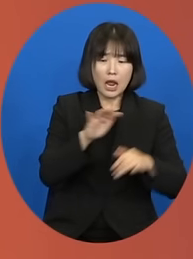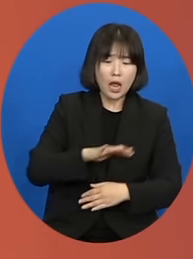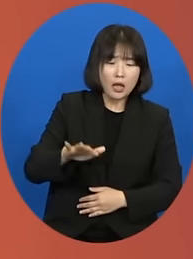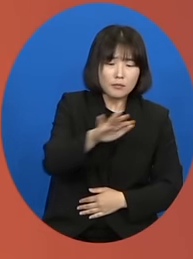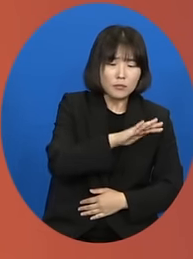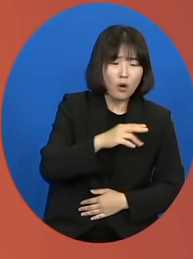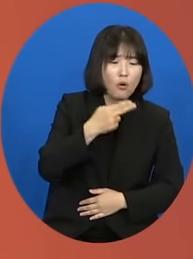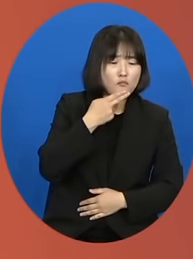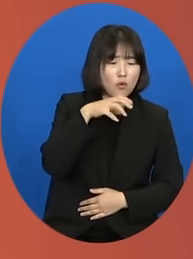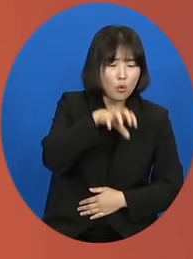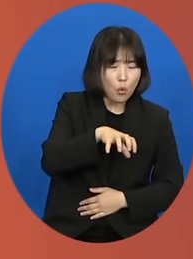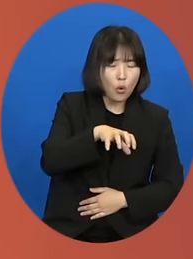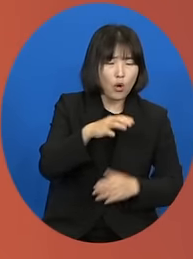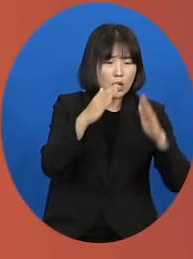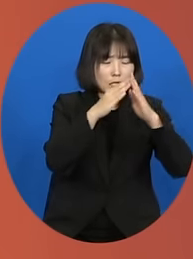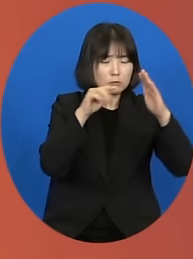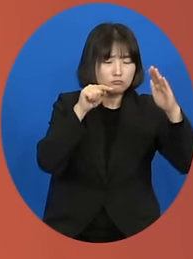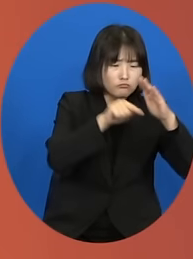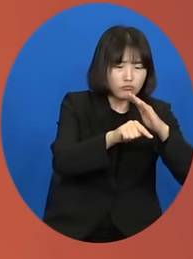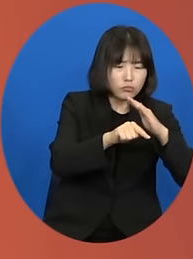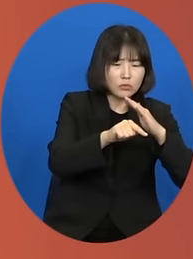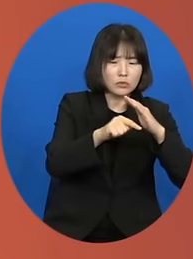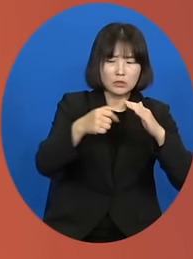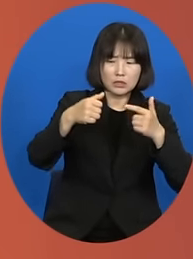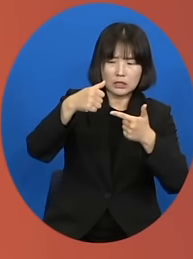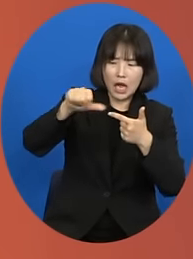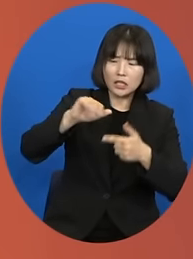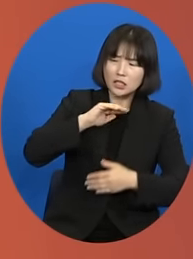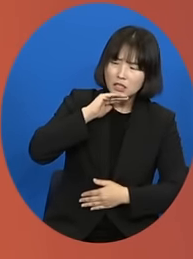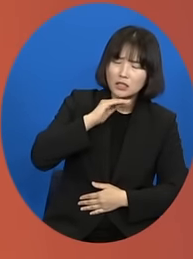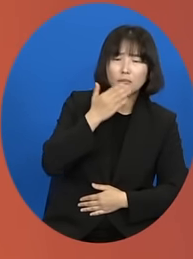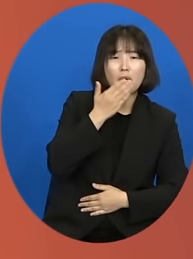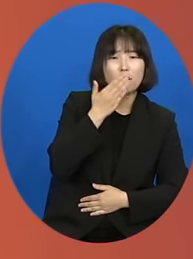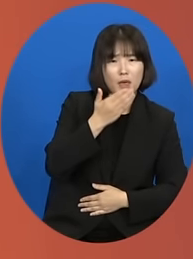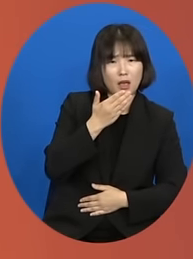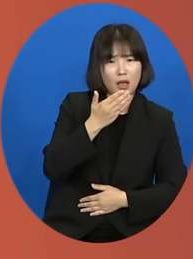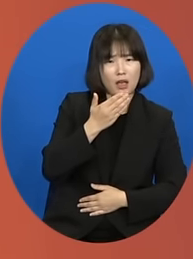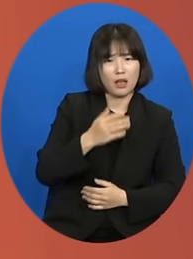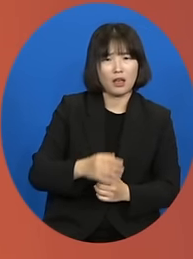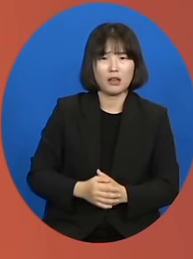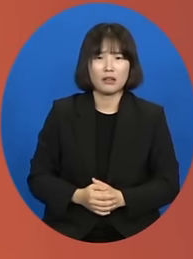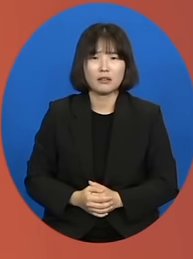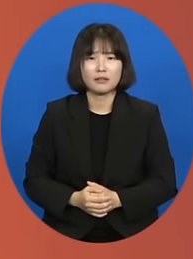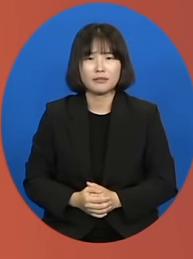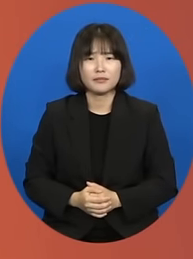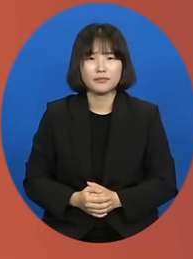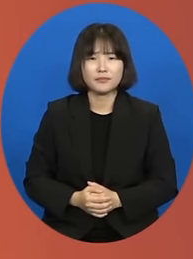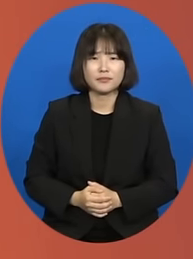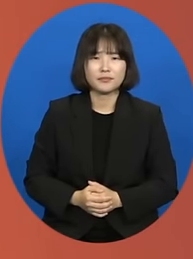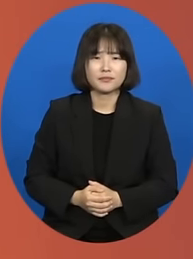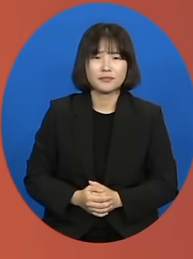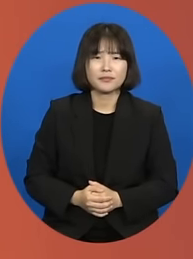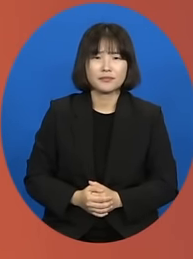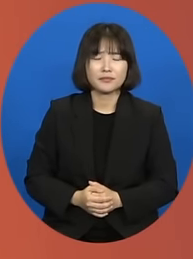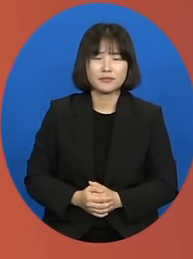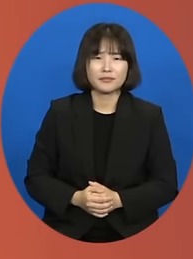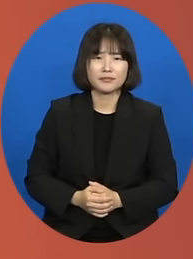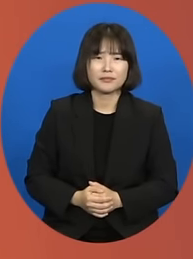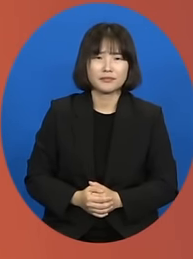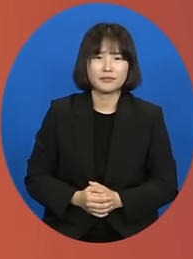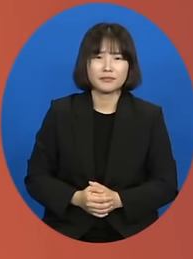기다리면 되죠. 집안에서 숨어가지고 사람들 손가락질하는 거, 수군거리는 거, 비난거리는 거 안 들어도